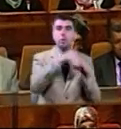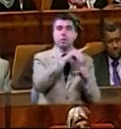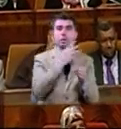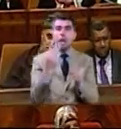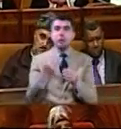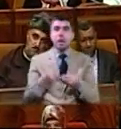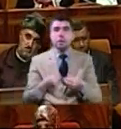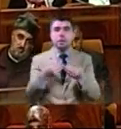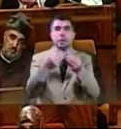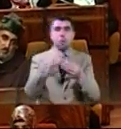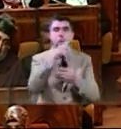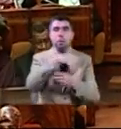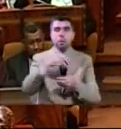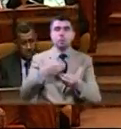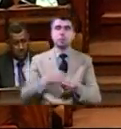كيفاش غنديروا،